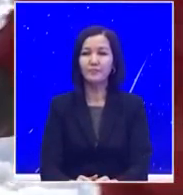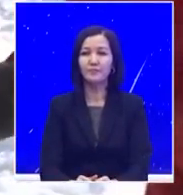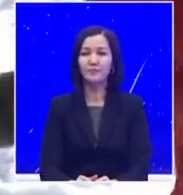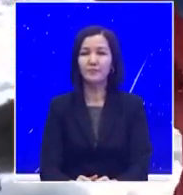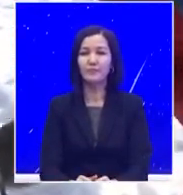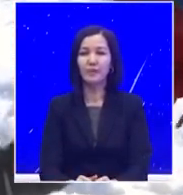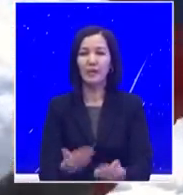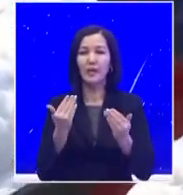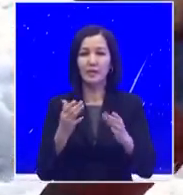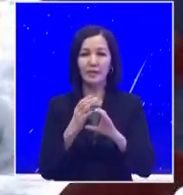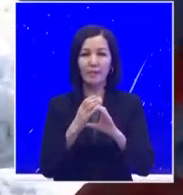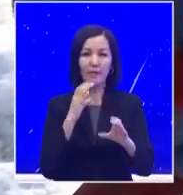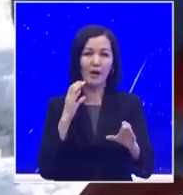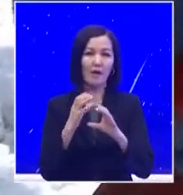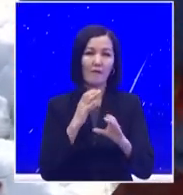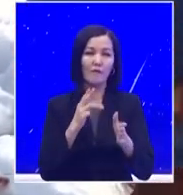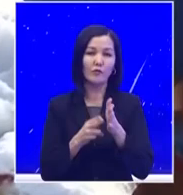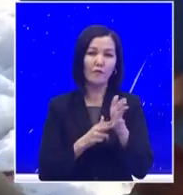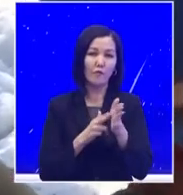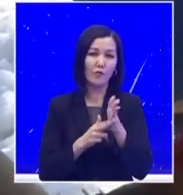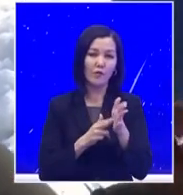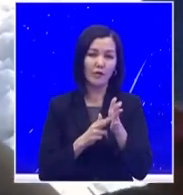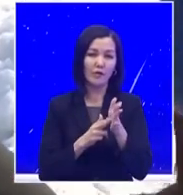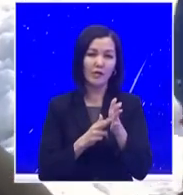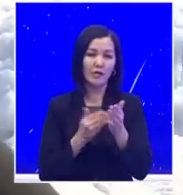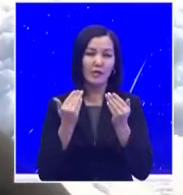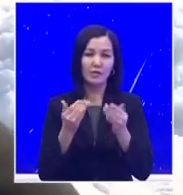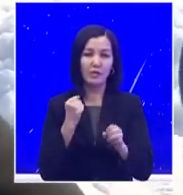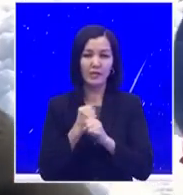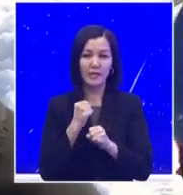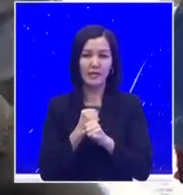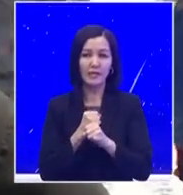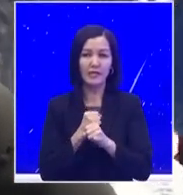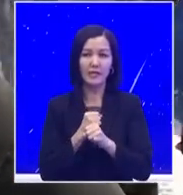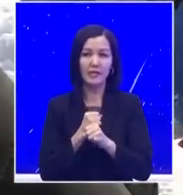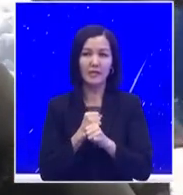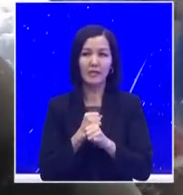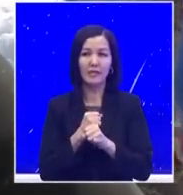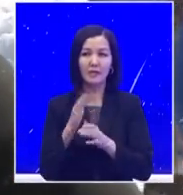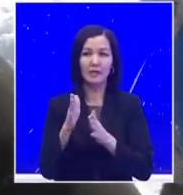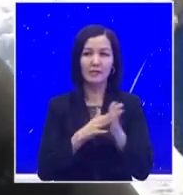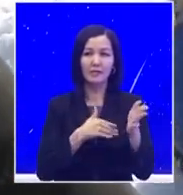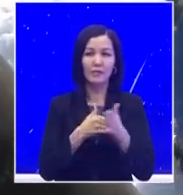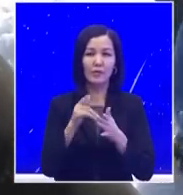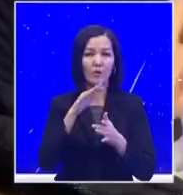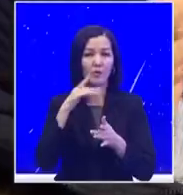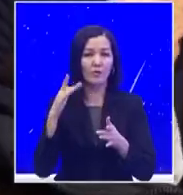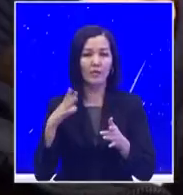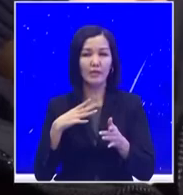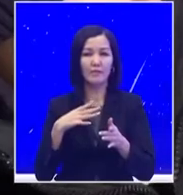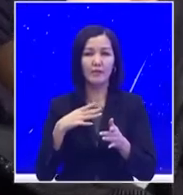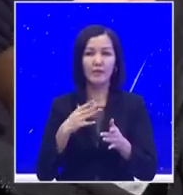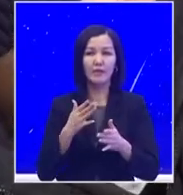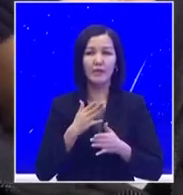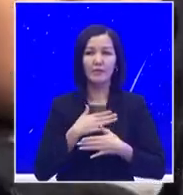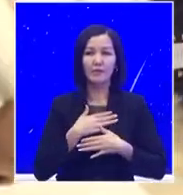соның үстіне мынандай фигурка жасап жатырғанбыз, и осыны бояп жатырмыз өздеріміз. Мен